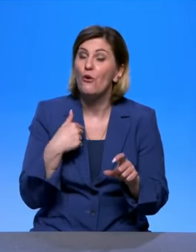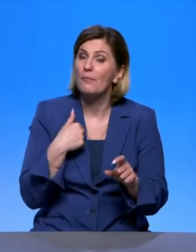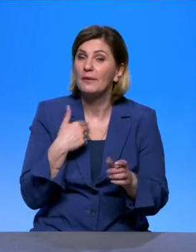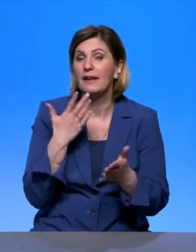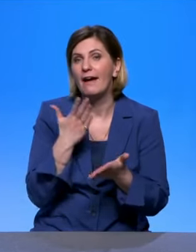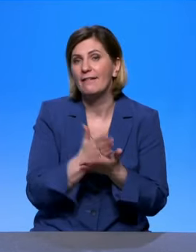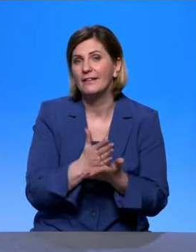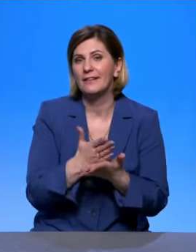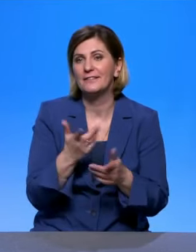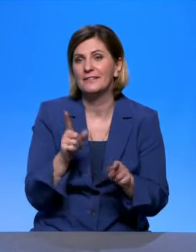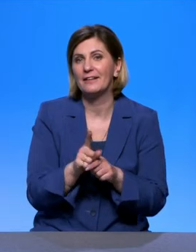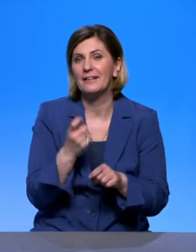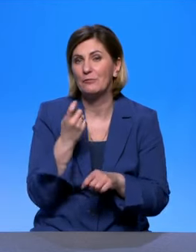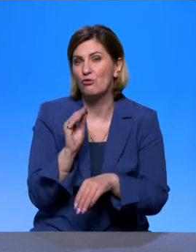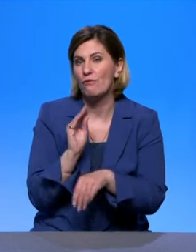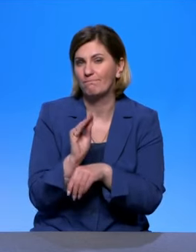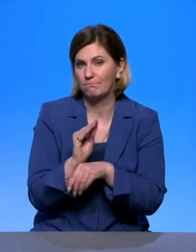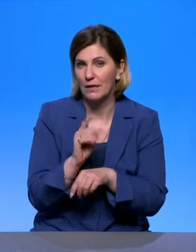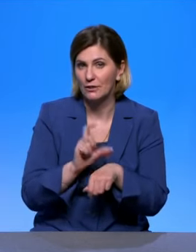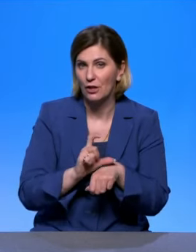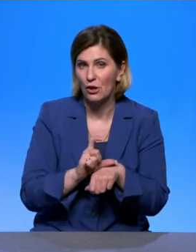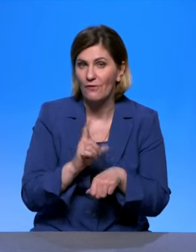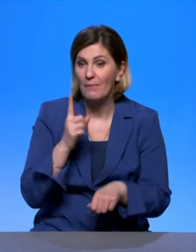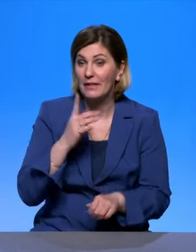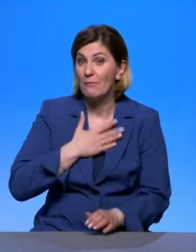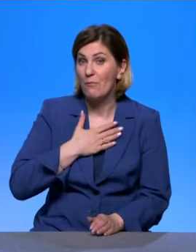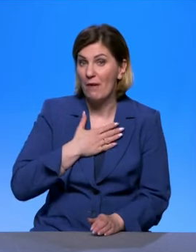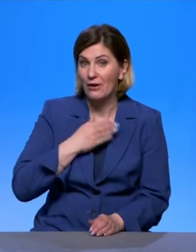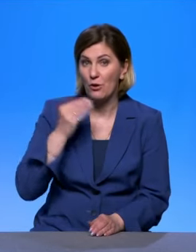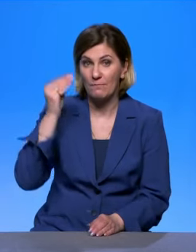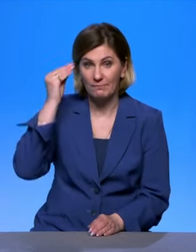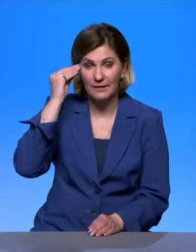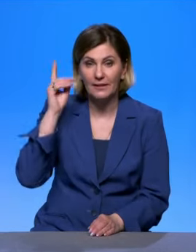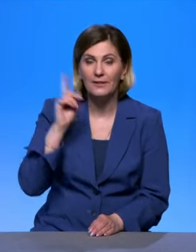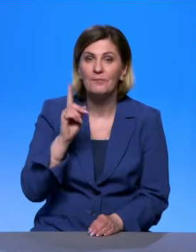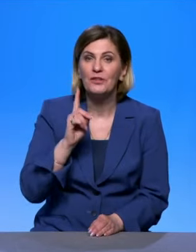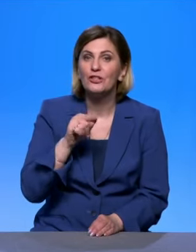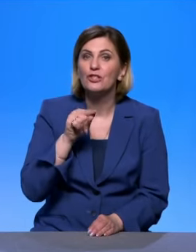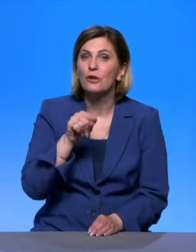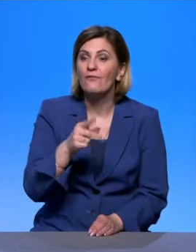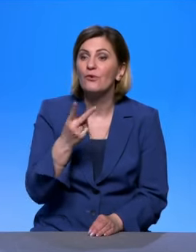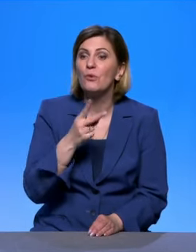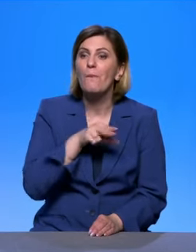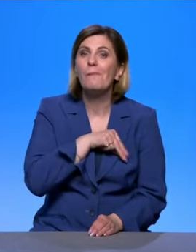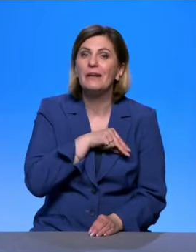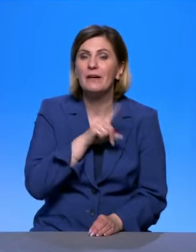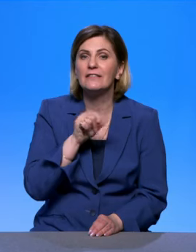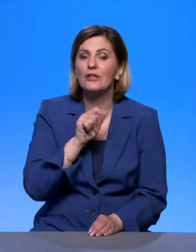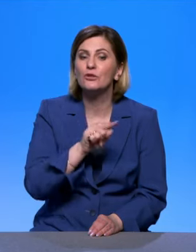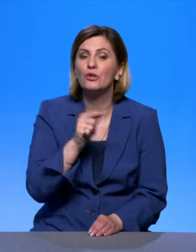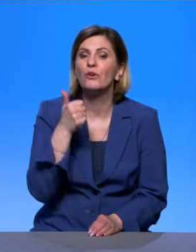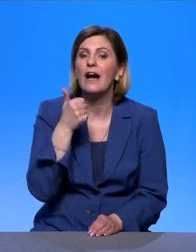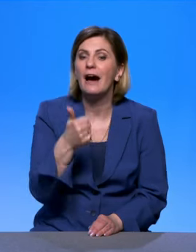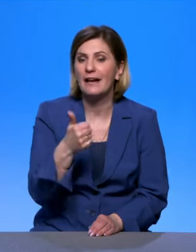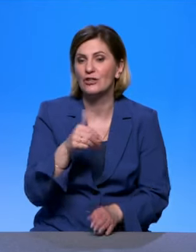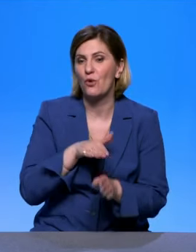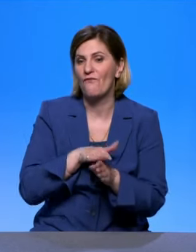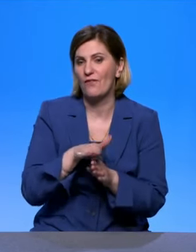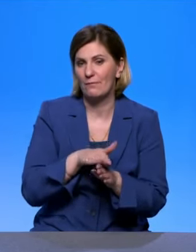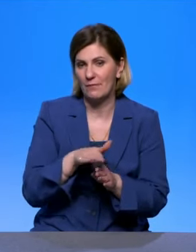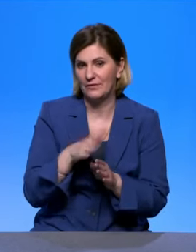критических слов, да, потому что в моем понимании премировать надо человека за то, что он хорошо выполнил свою работу. Например, это ребенок